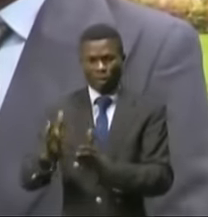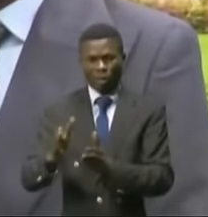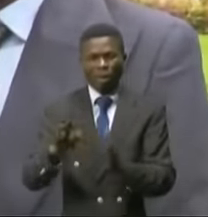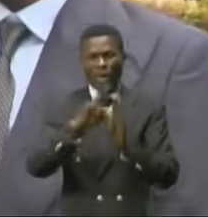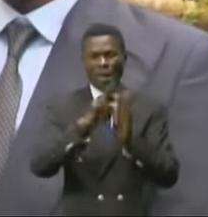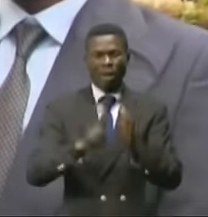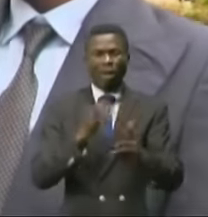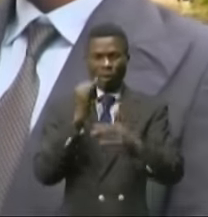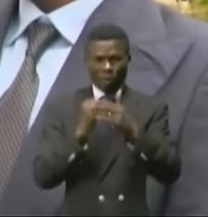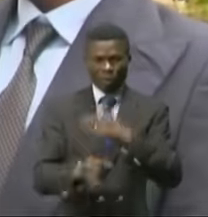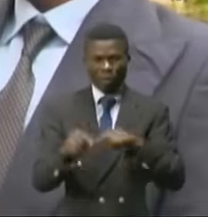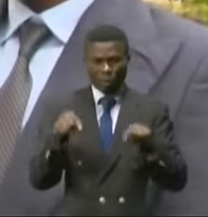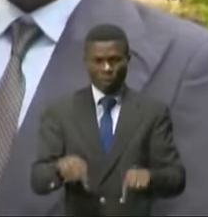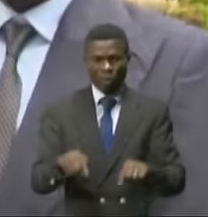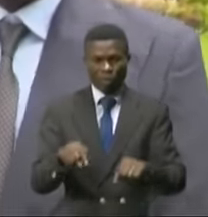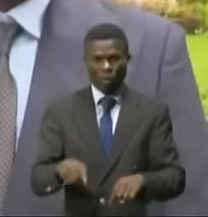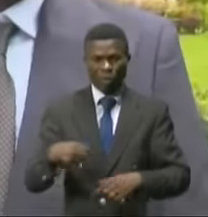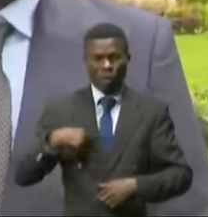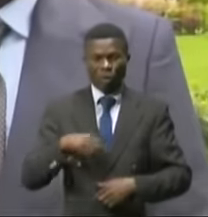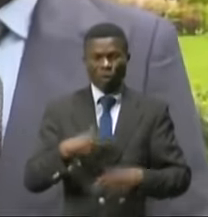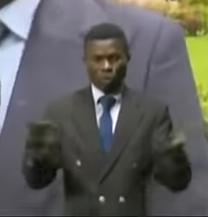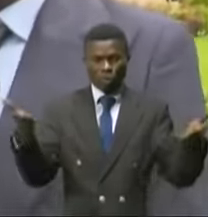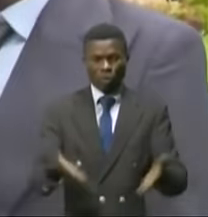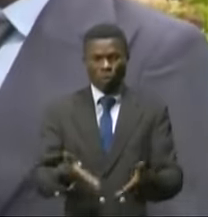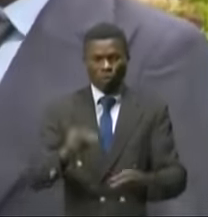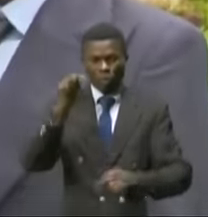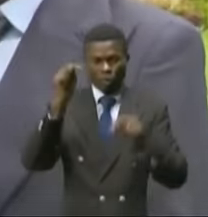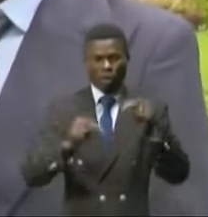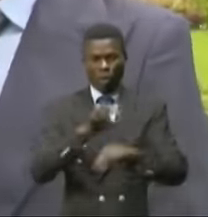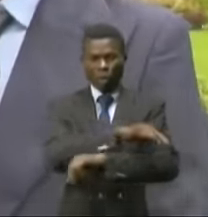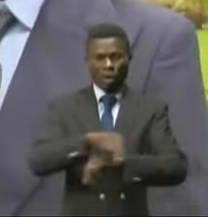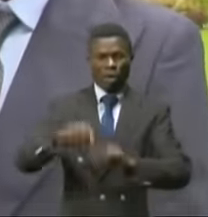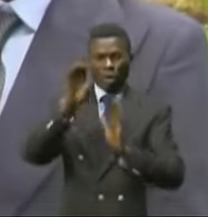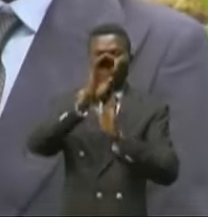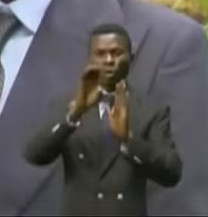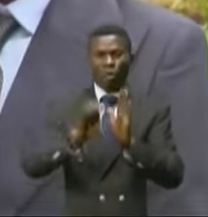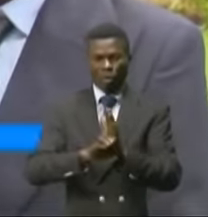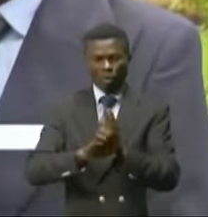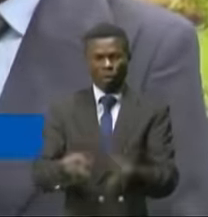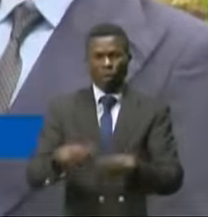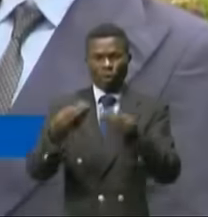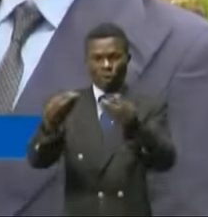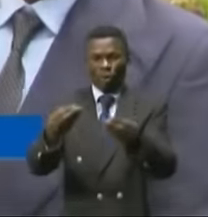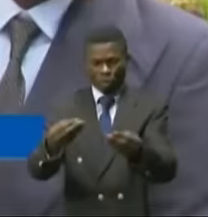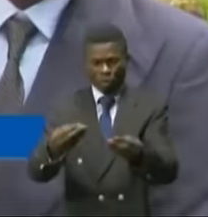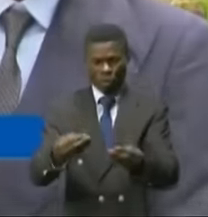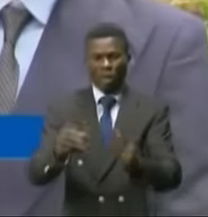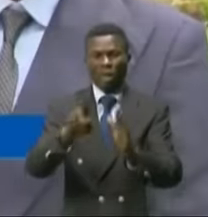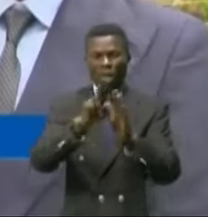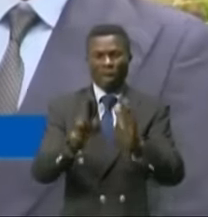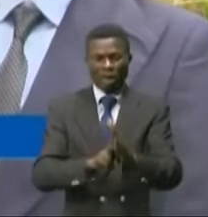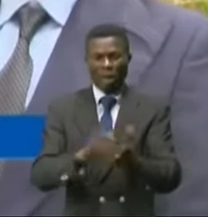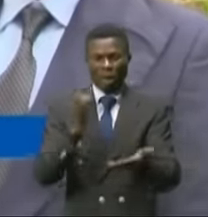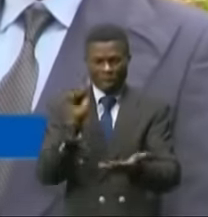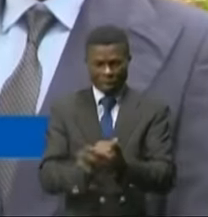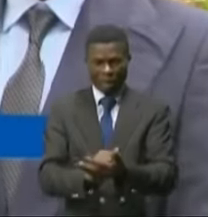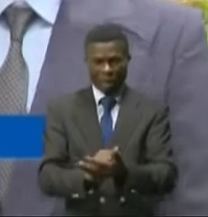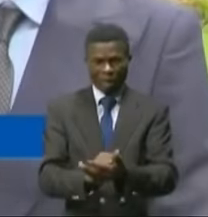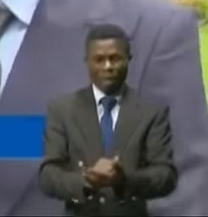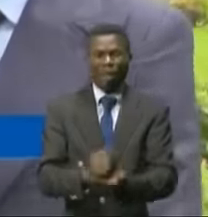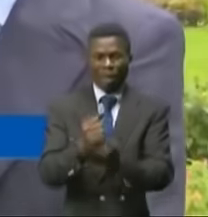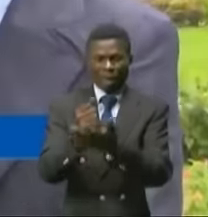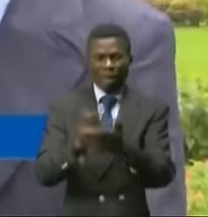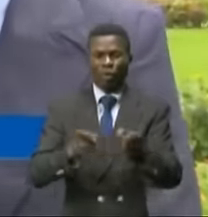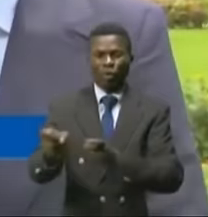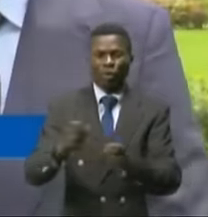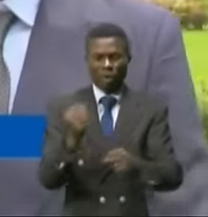règlement intérieur. Aujourd'hui, nous voici au niveau de la Cour constitutionnelle pour venir déposer le règlement-là qui va nous conduire